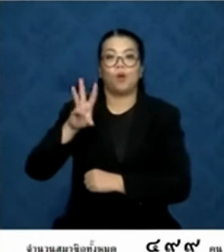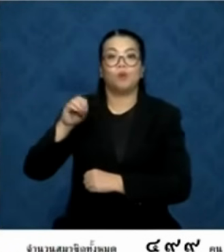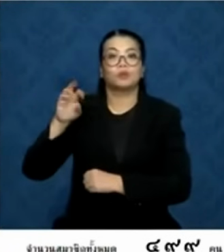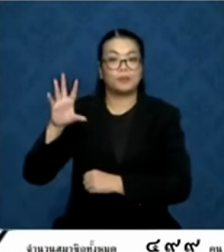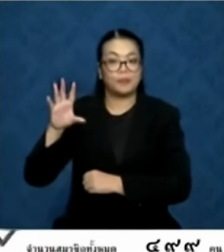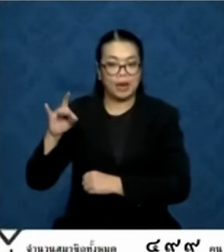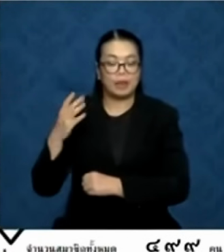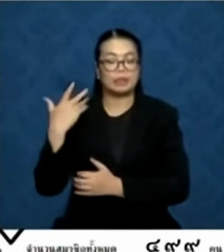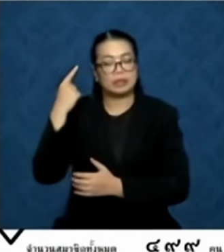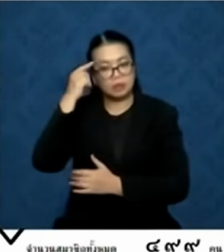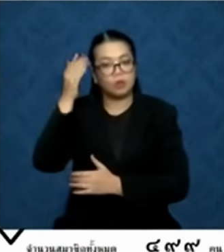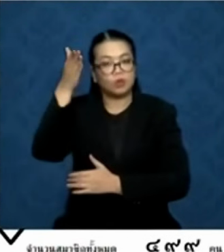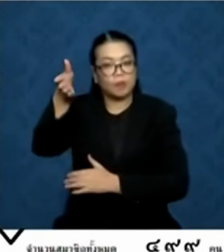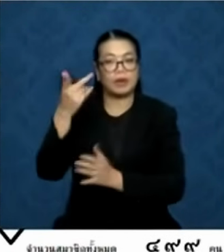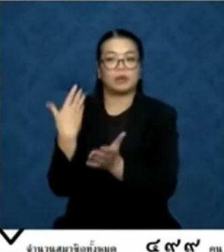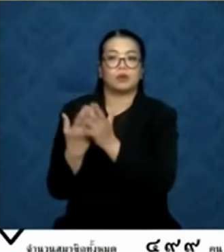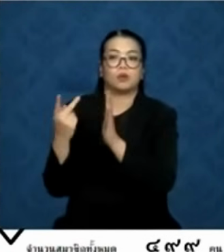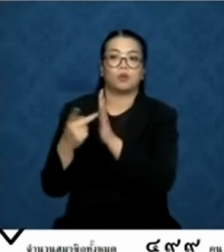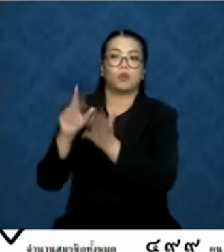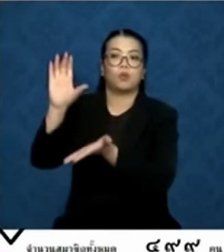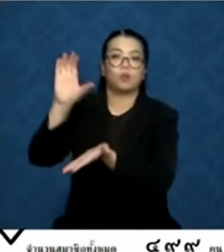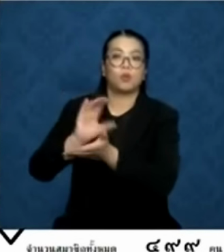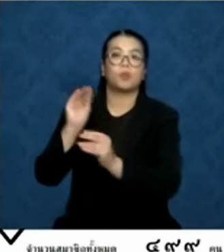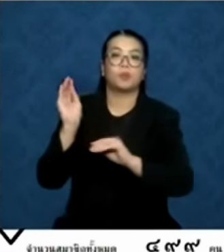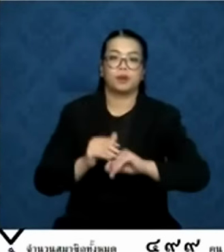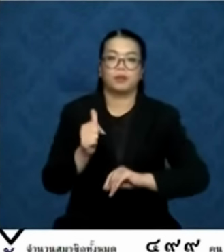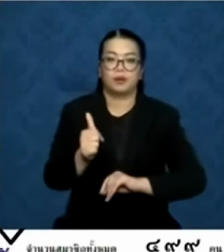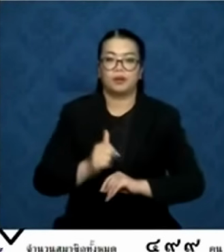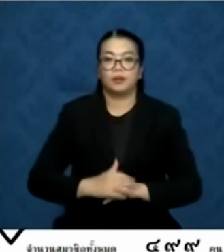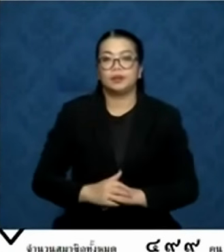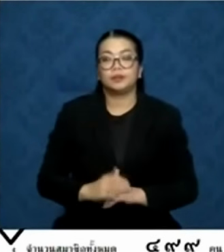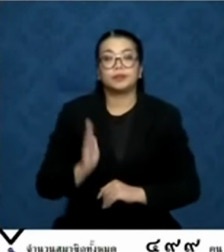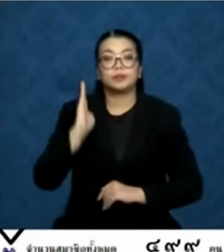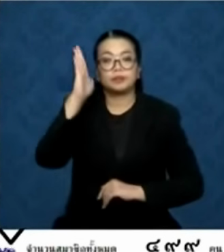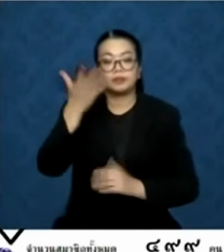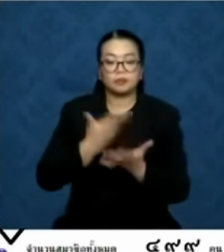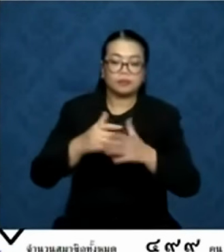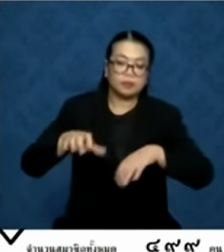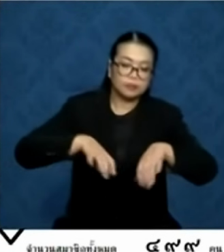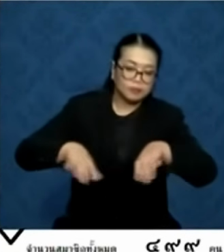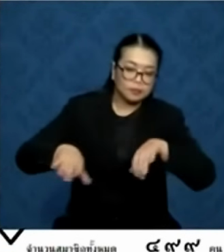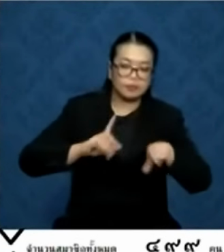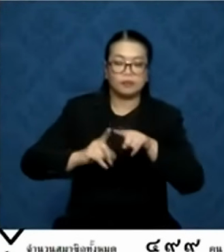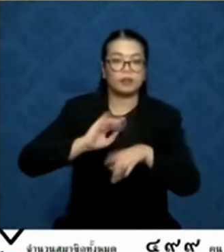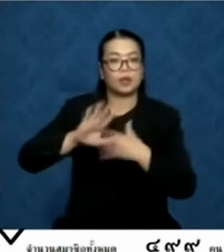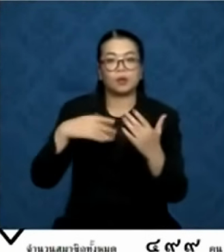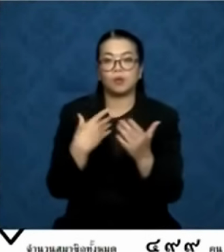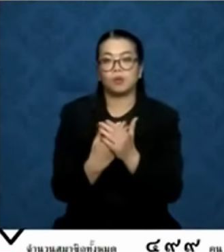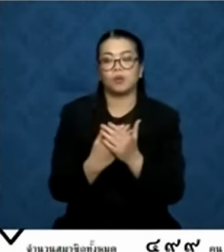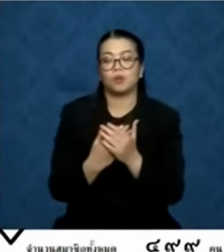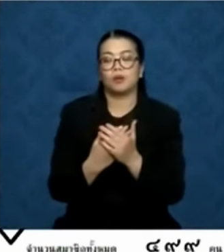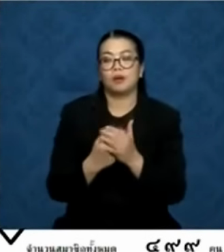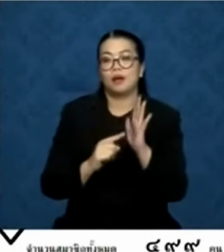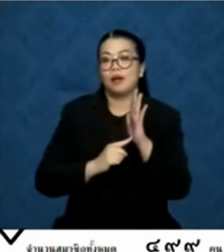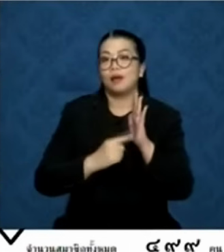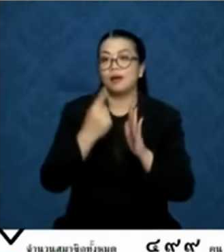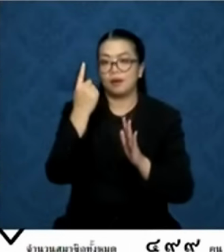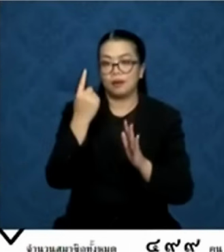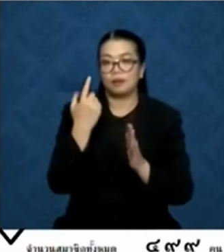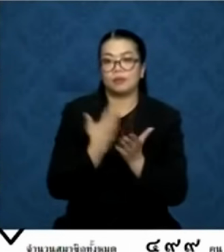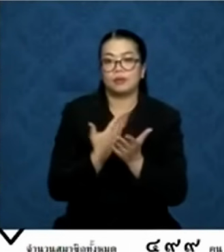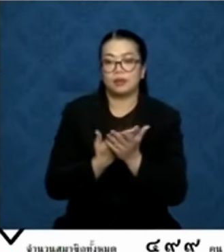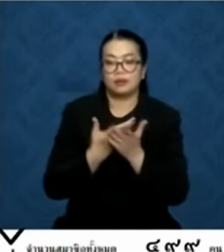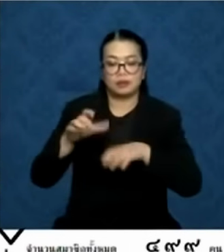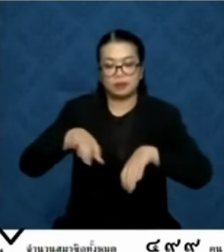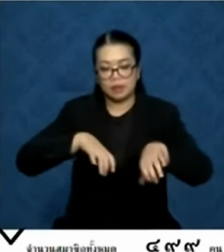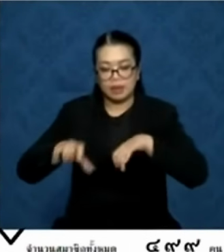2,568 อีกด้วยการบริหารงบประมาณรายจ่ายทั้งหมดนี้จะเป็นจุดเริ่มต้นในการด